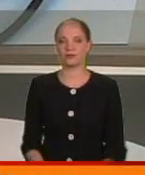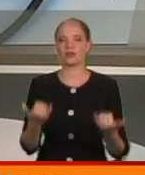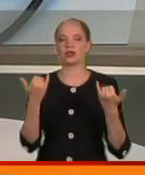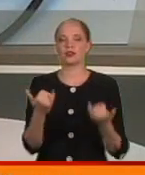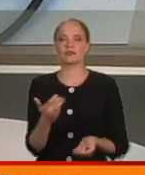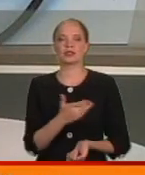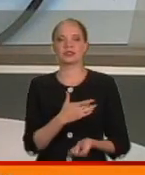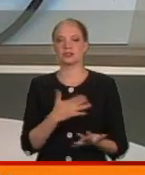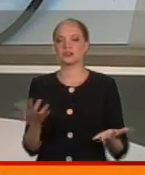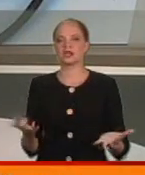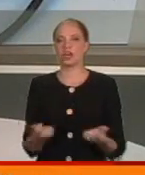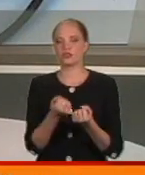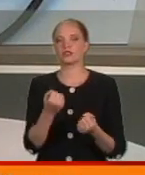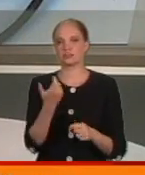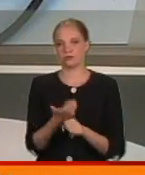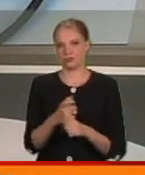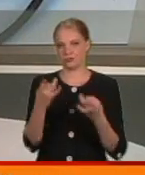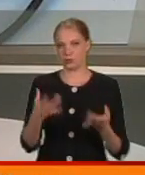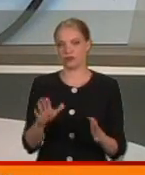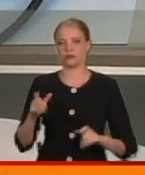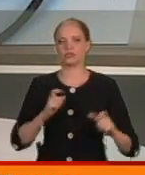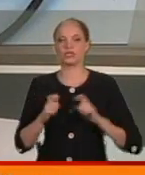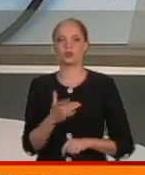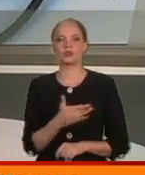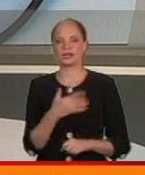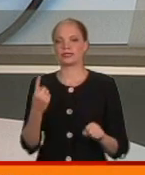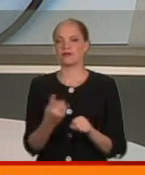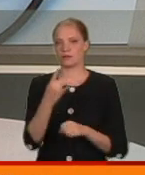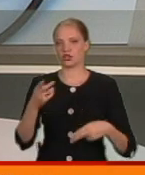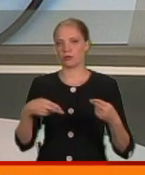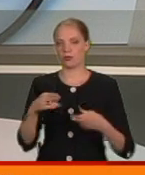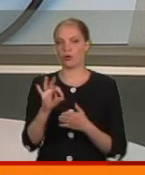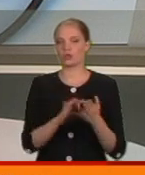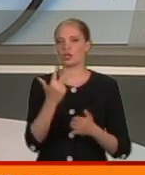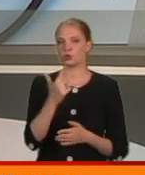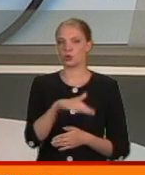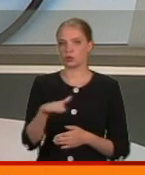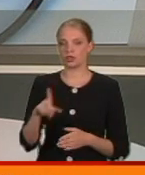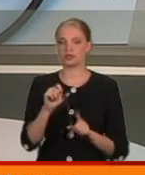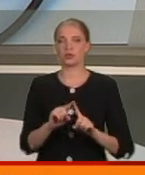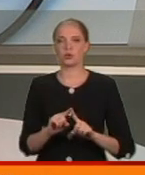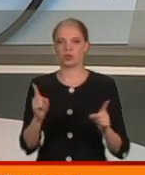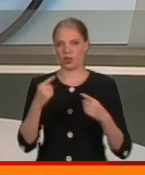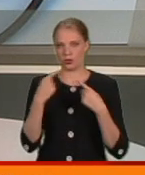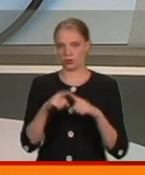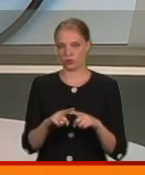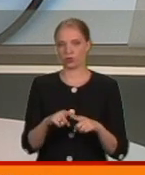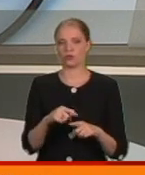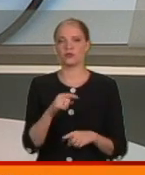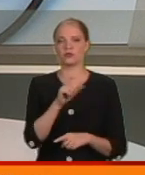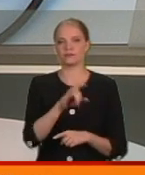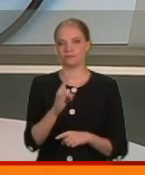Тепер серця рятувати ще простіше. У інституті серця вперше прооперували відразу 3 діток за унікальною технологією.